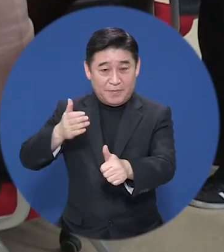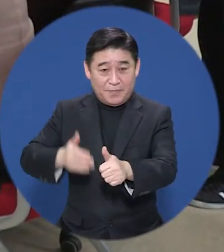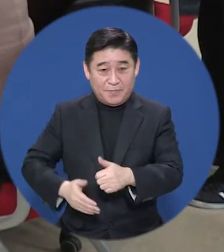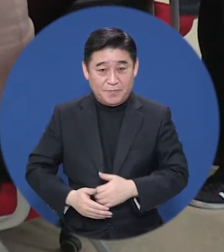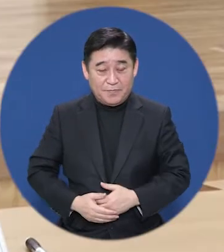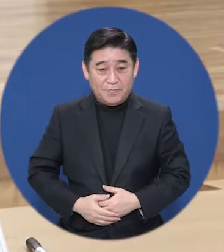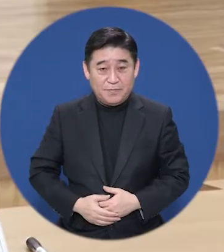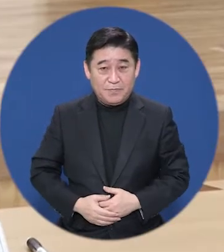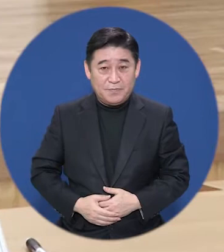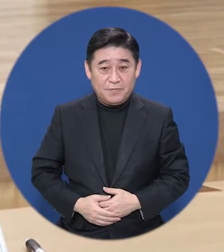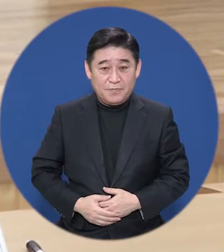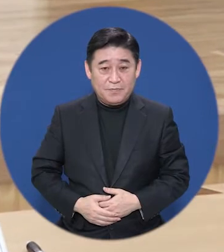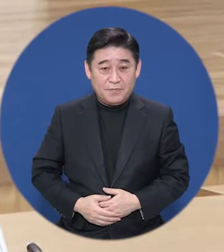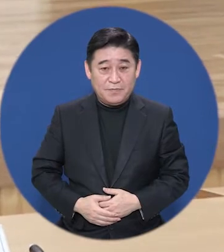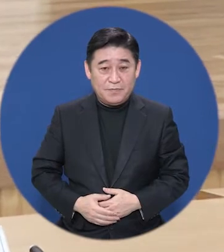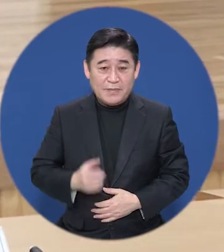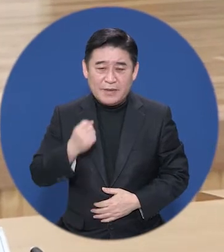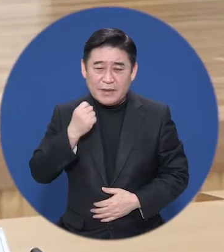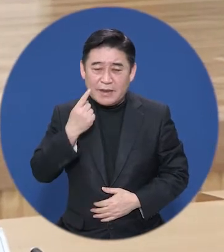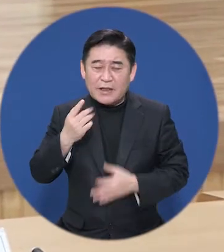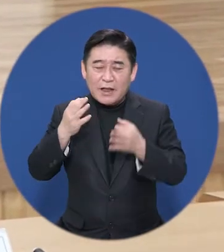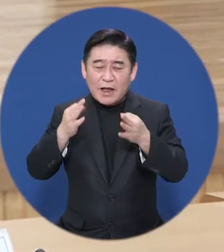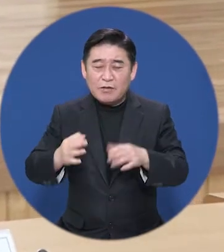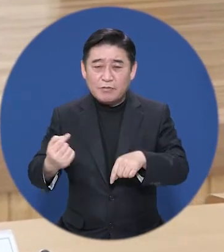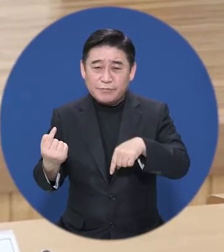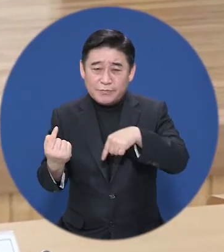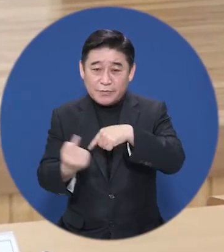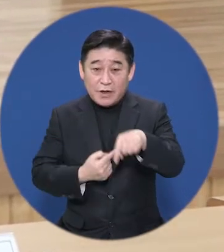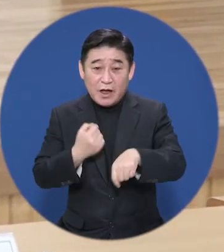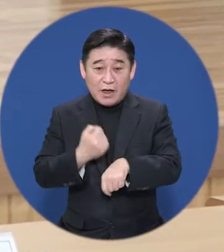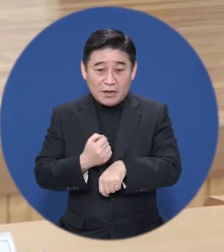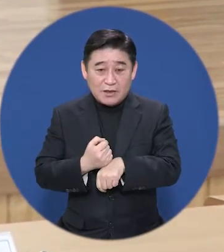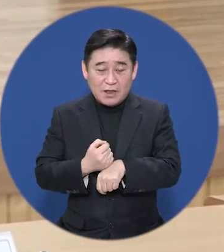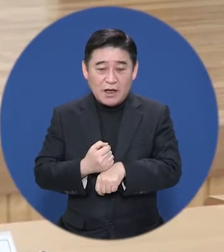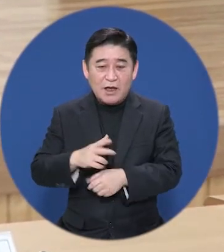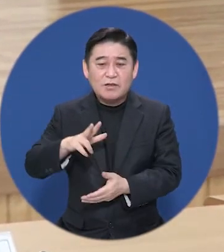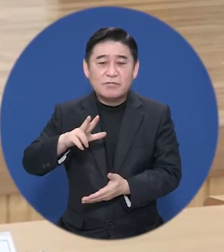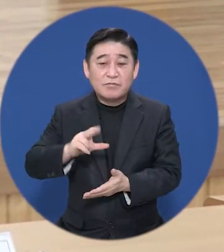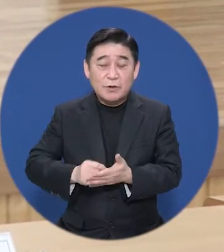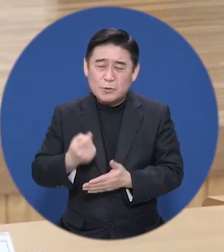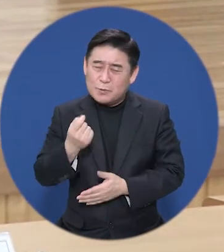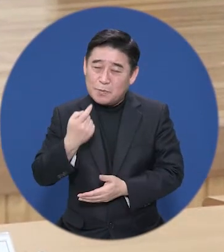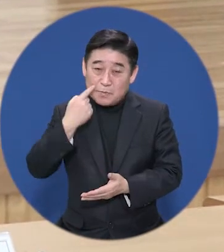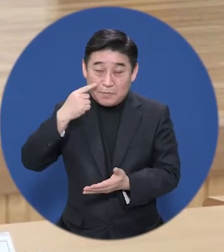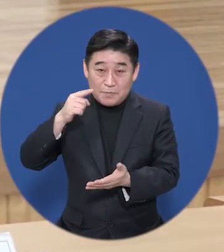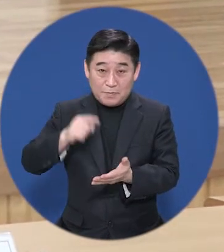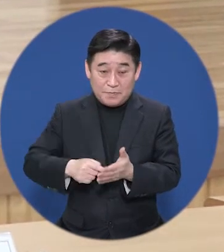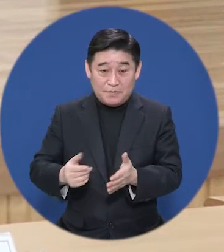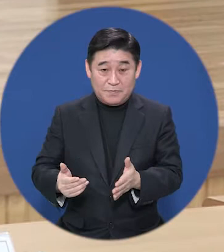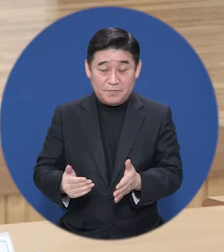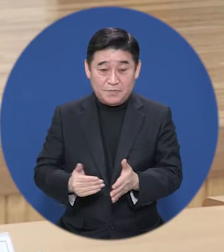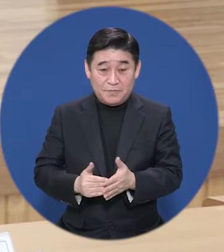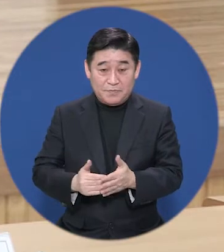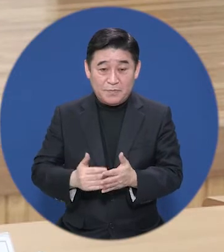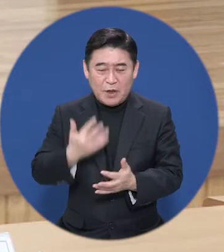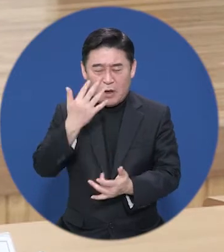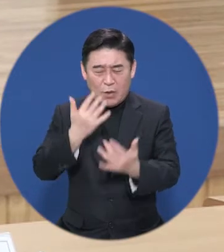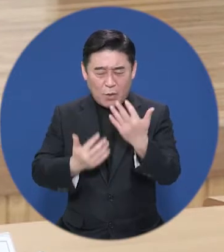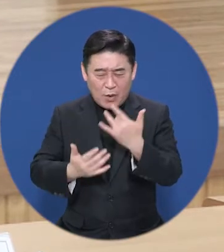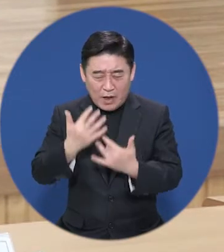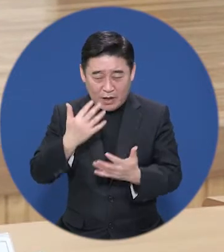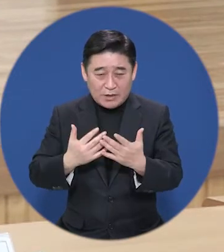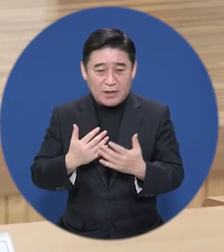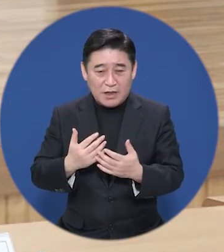당부했습니다. 한 달간 그 지금 운영을 했는데 지금 문제점이 조금씩 발견됐었죠.